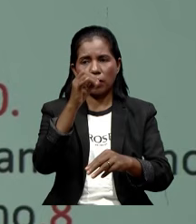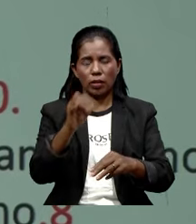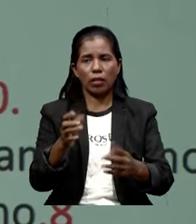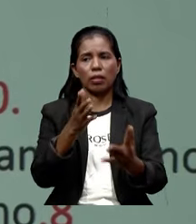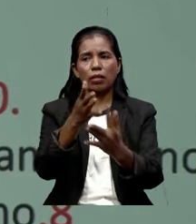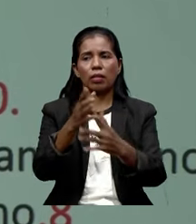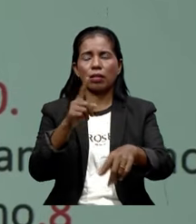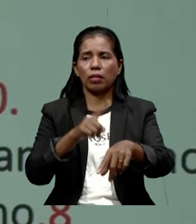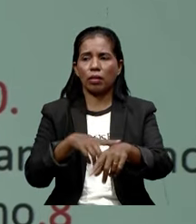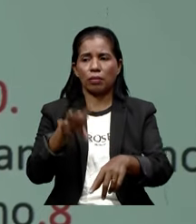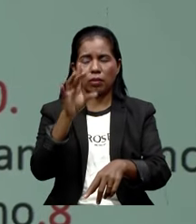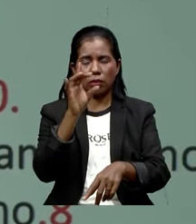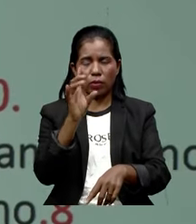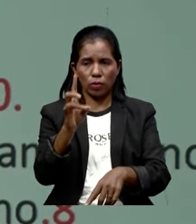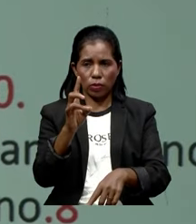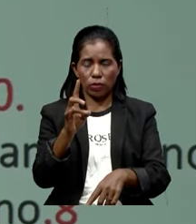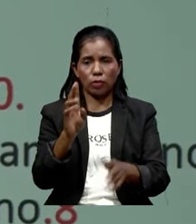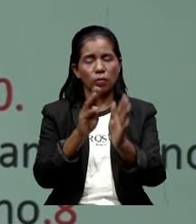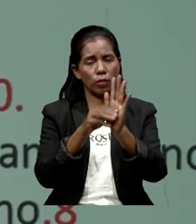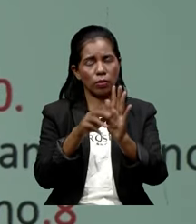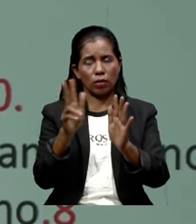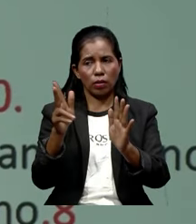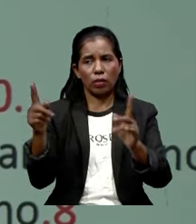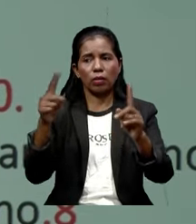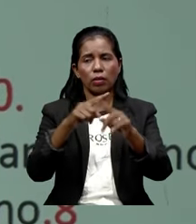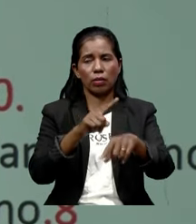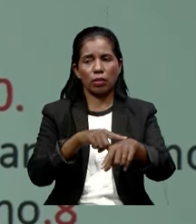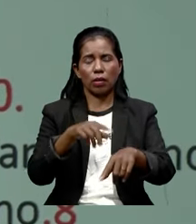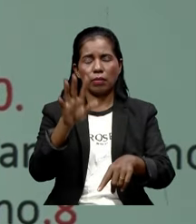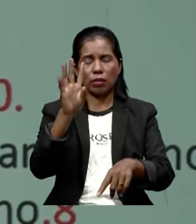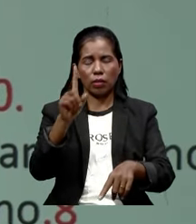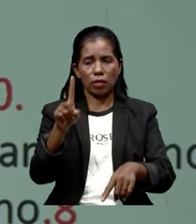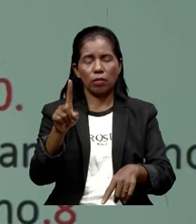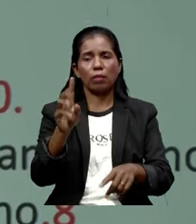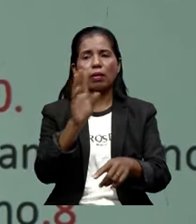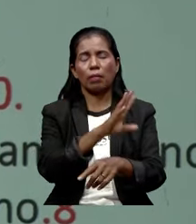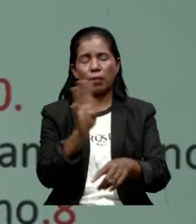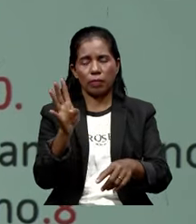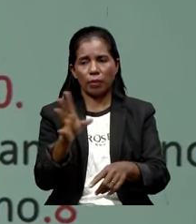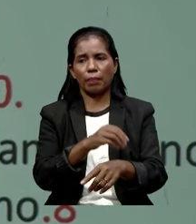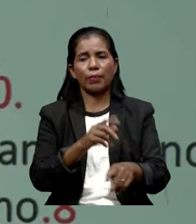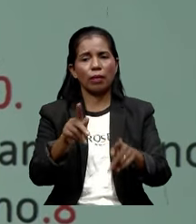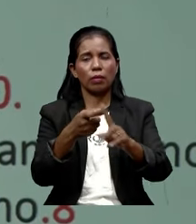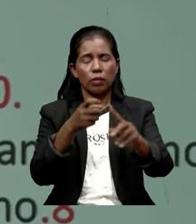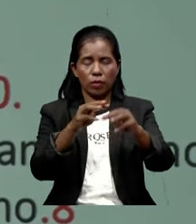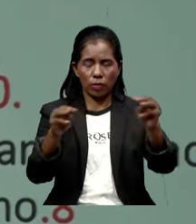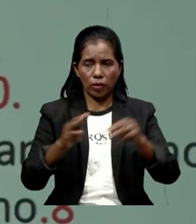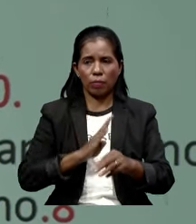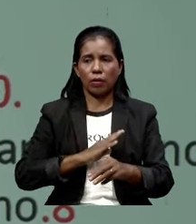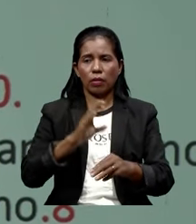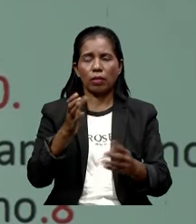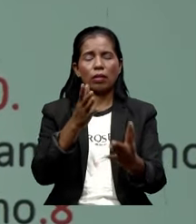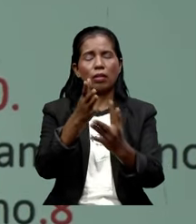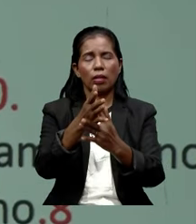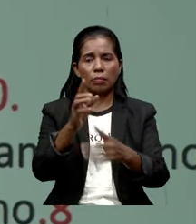husi tuku hitu liu minutu tolo nulu to tuku ida liu minutu hat nulu meu dia. Peregrino Sira husi município Baucau se tama